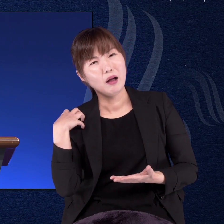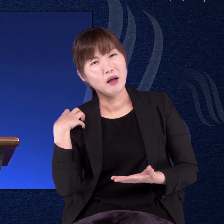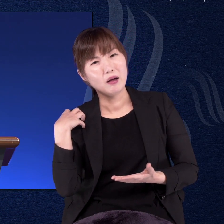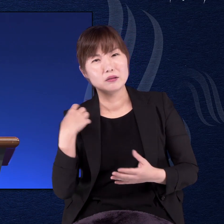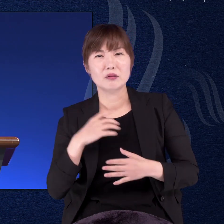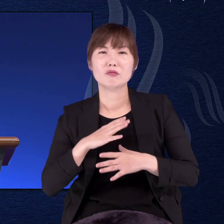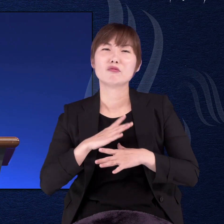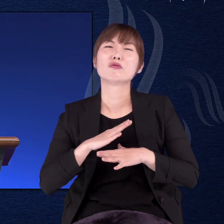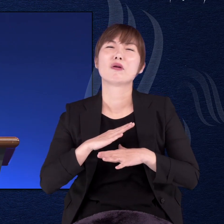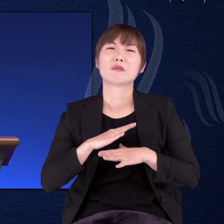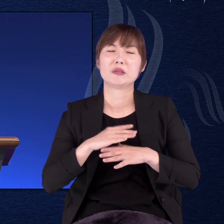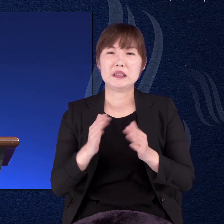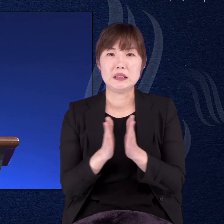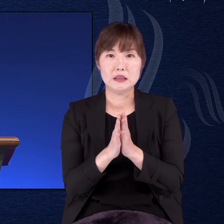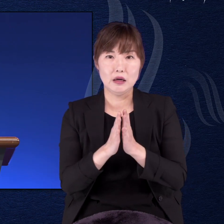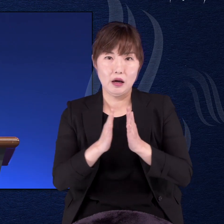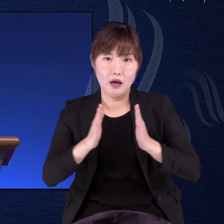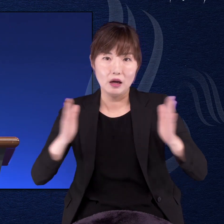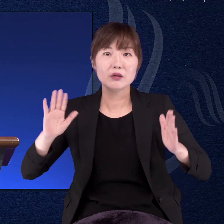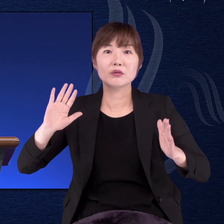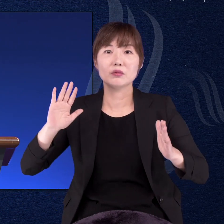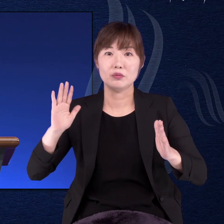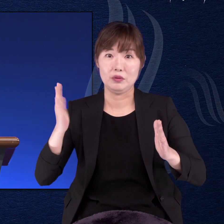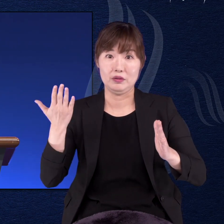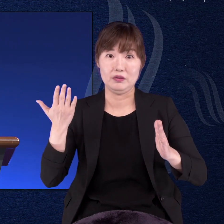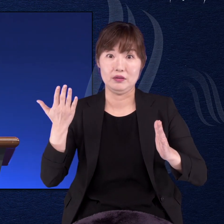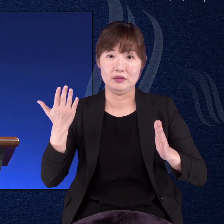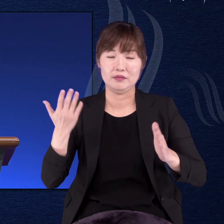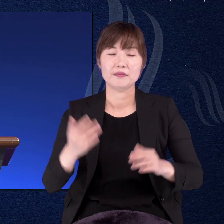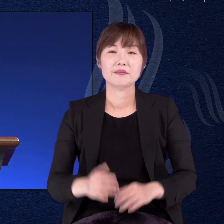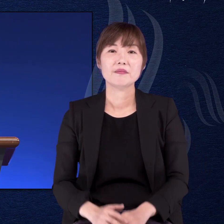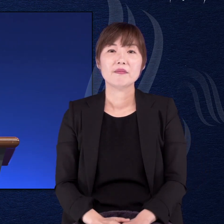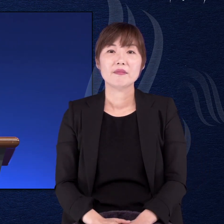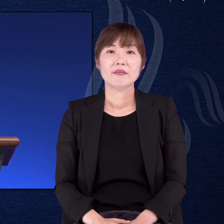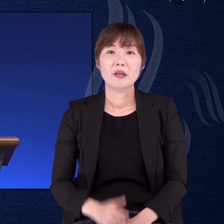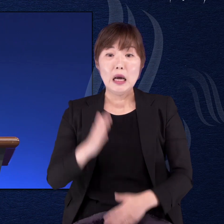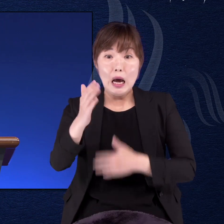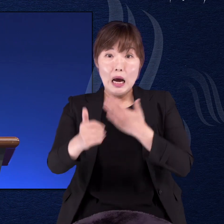시작했습니다. 그래서 하나님을 제대로 만났으니까